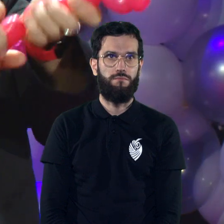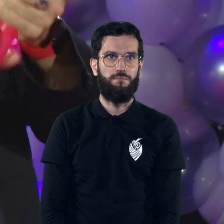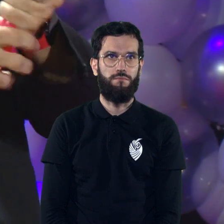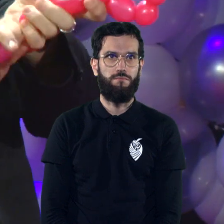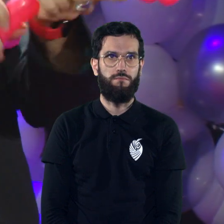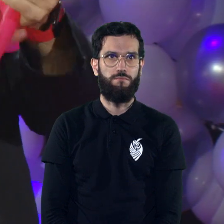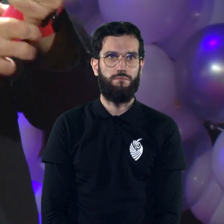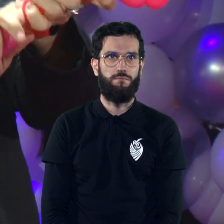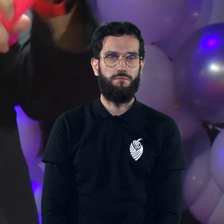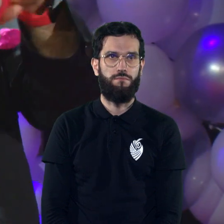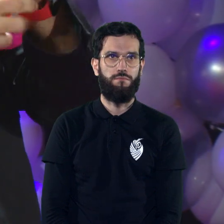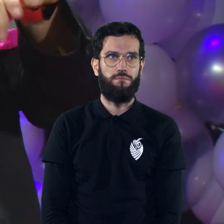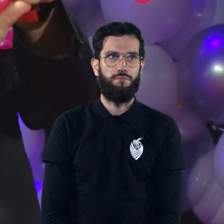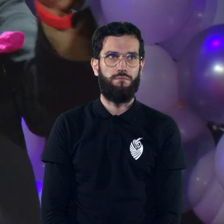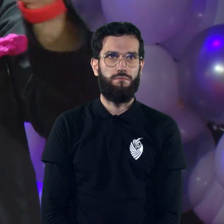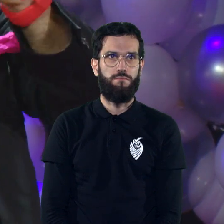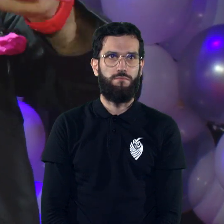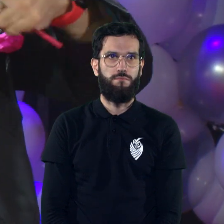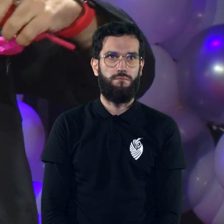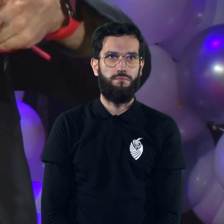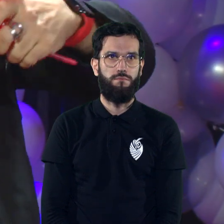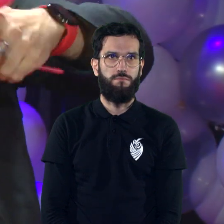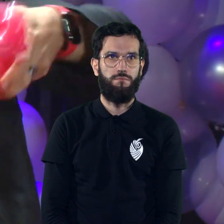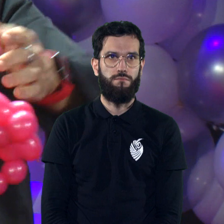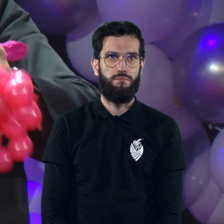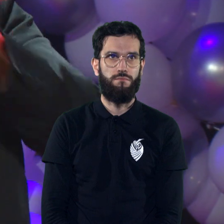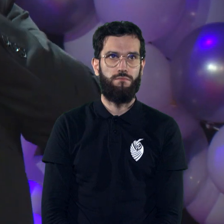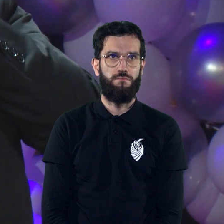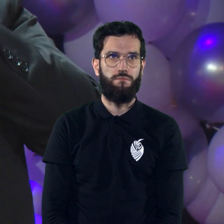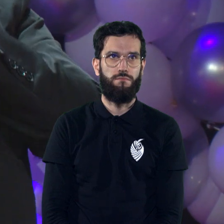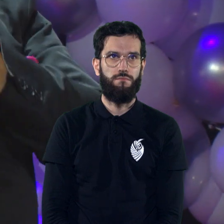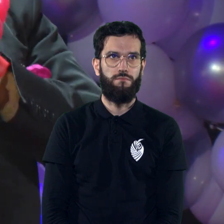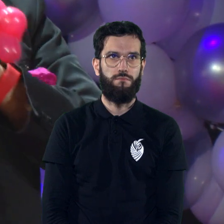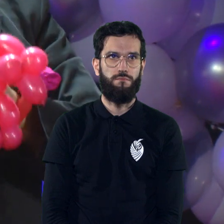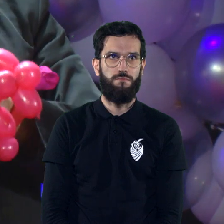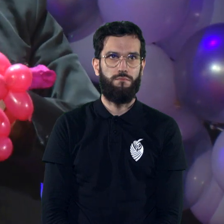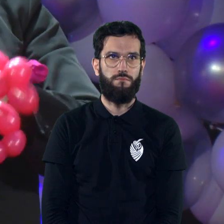Nevadí, pozri. Ja ťa viacej vážim. Ruky mala chvostom. Druhú najmúdrejšiu rasu psa.